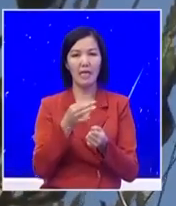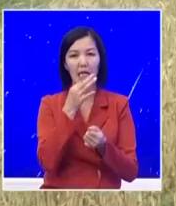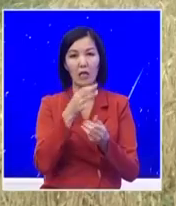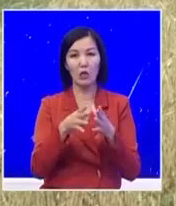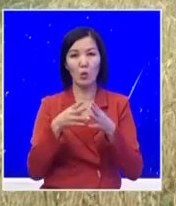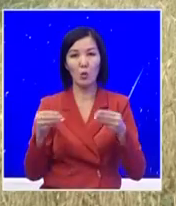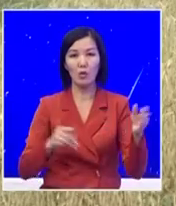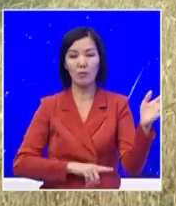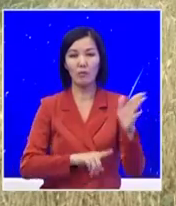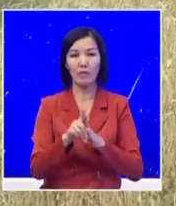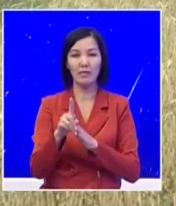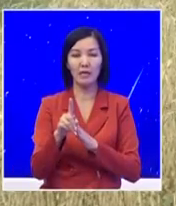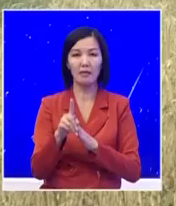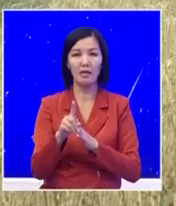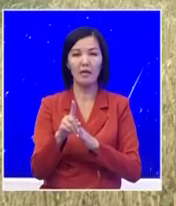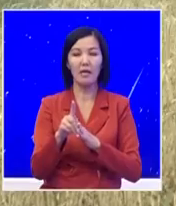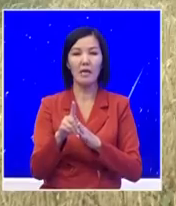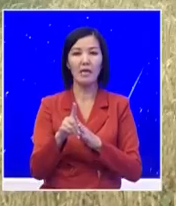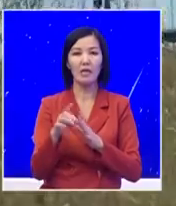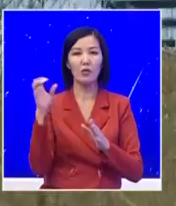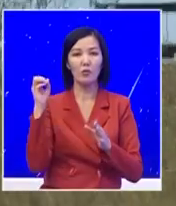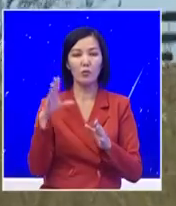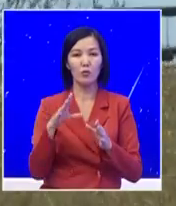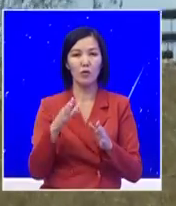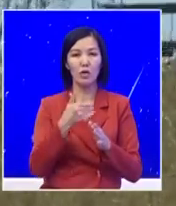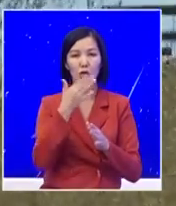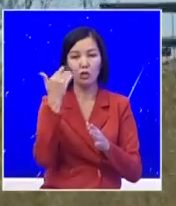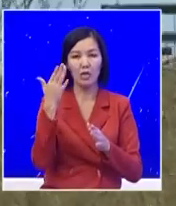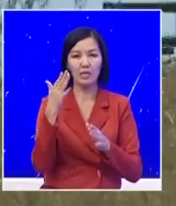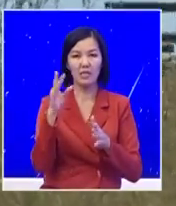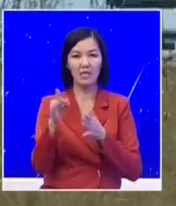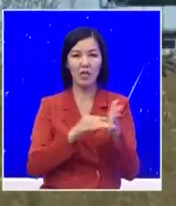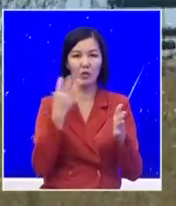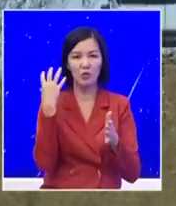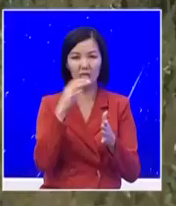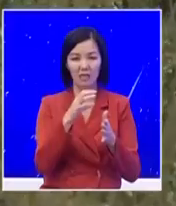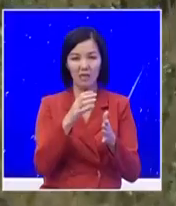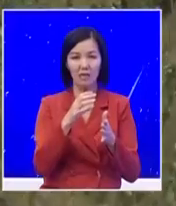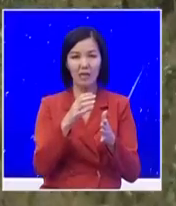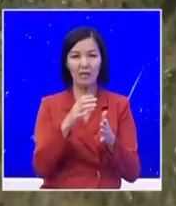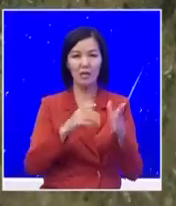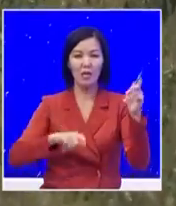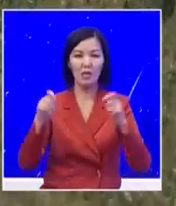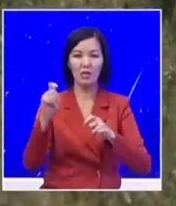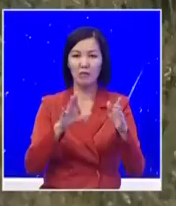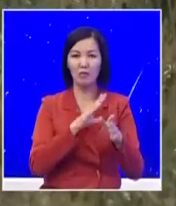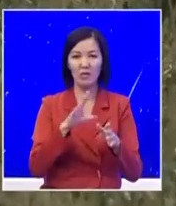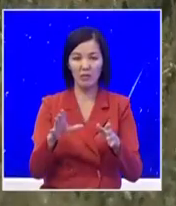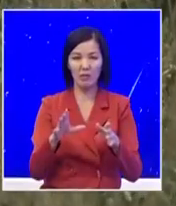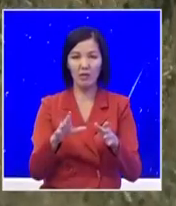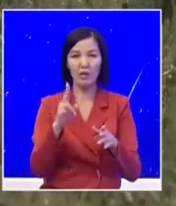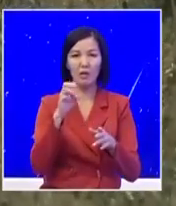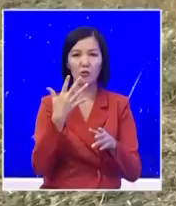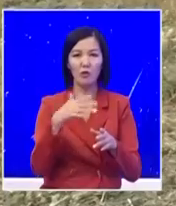кіріскен, күн жылымады, топырақ қызбады, жаз шығып еді, шілденің ыстығына ұрынды. Көктен тамшы тамбай қойды. Сөйтіп